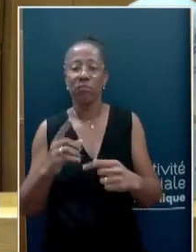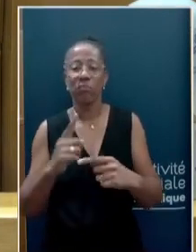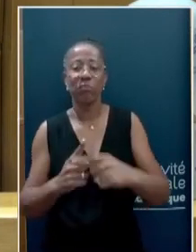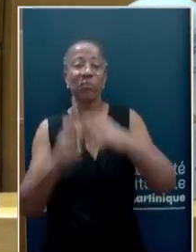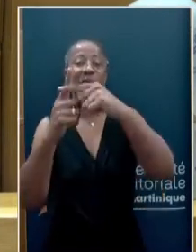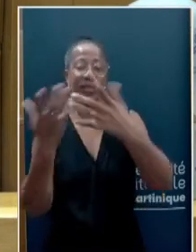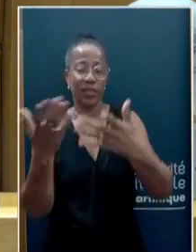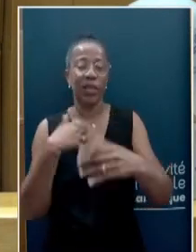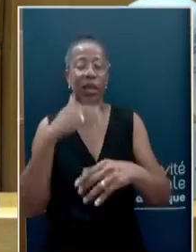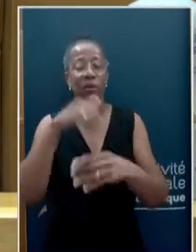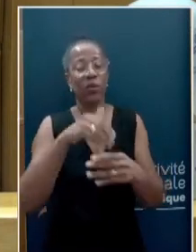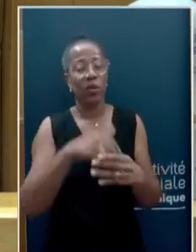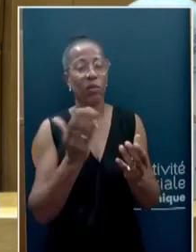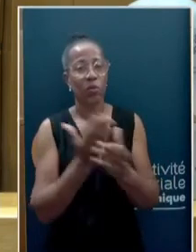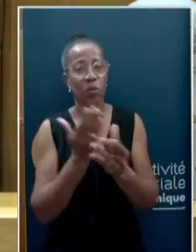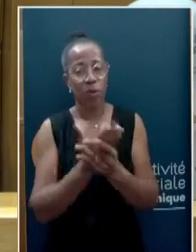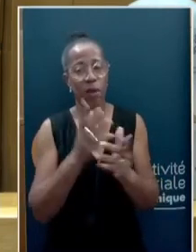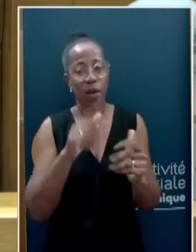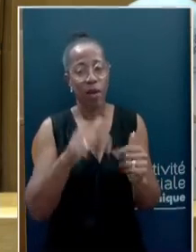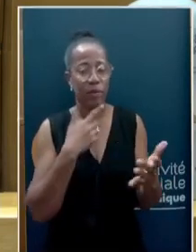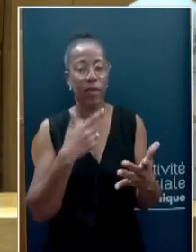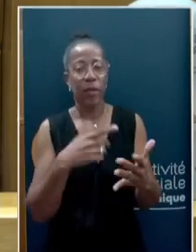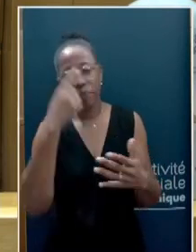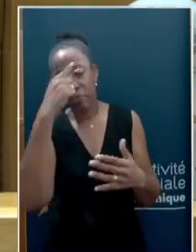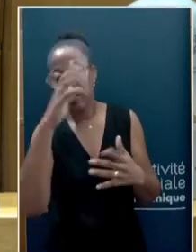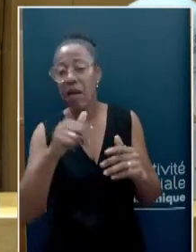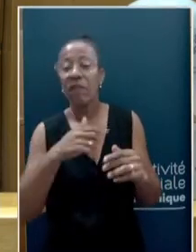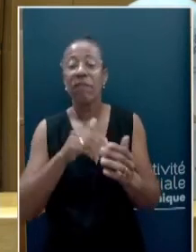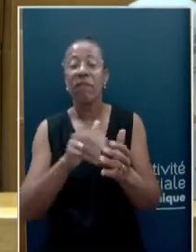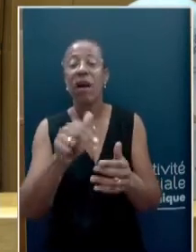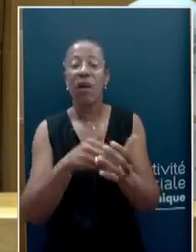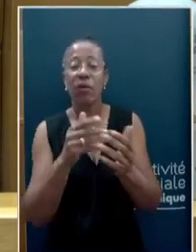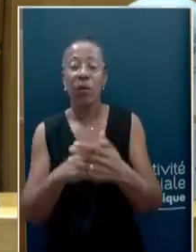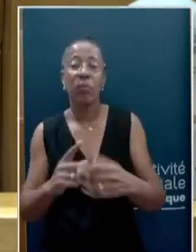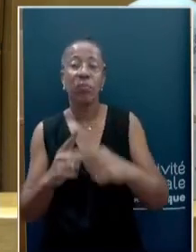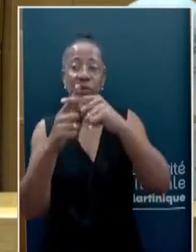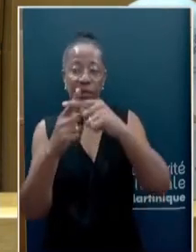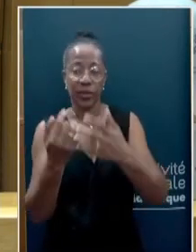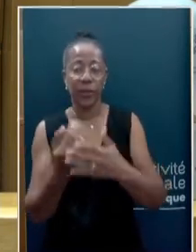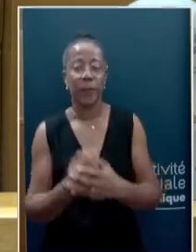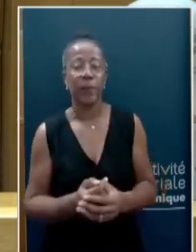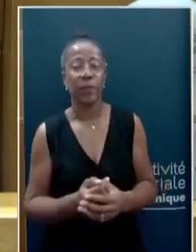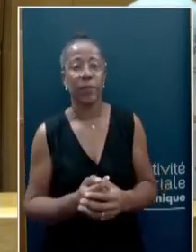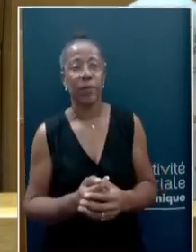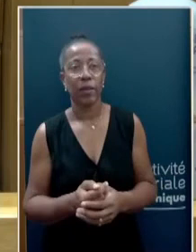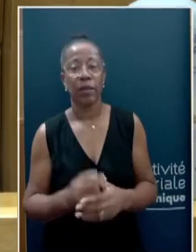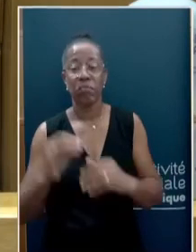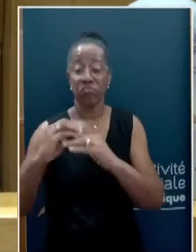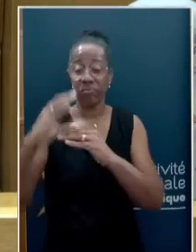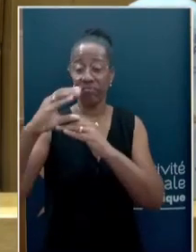faits dans vos documents laissent apparaître qu'il sera encore un excédent. Alors, je ne comprends pas. D'un côté, excédent, ça veut dire